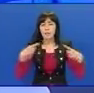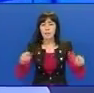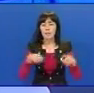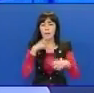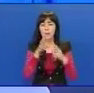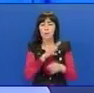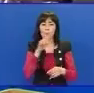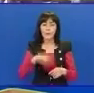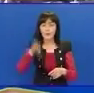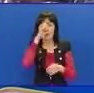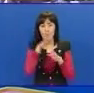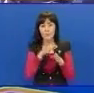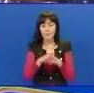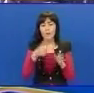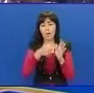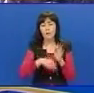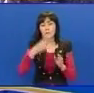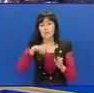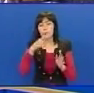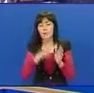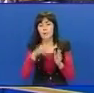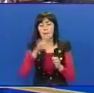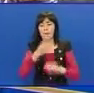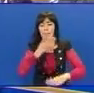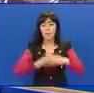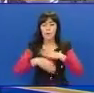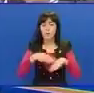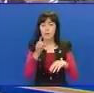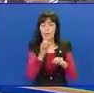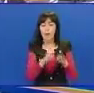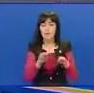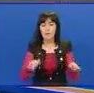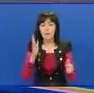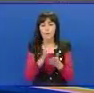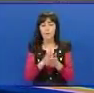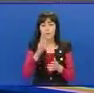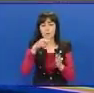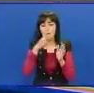сараланды. Еліміз бойынша 627 мың мүмкіндігі шектеулі азамат болса, соның